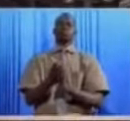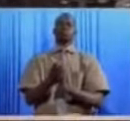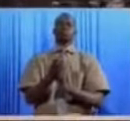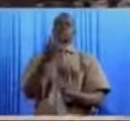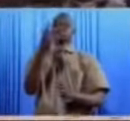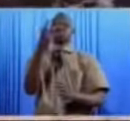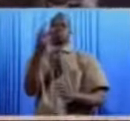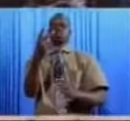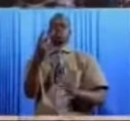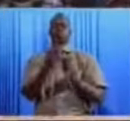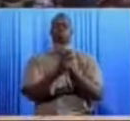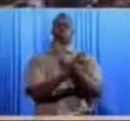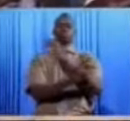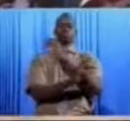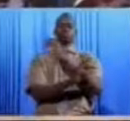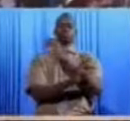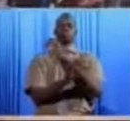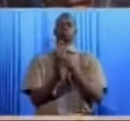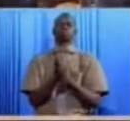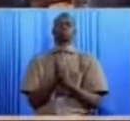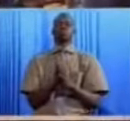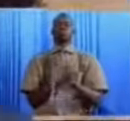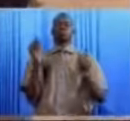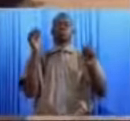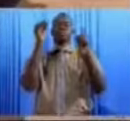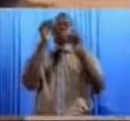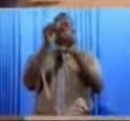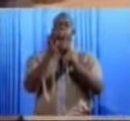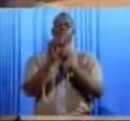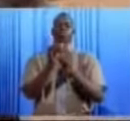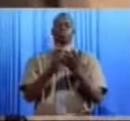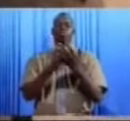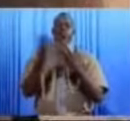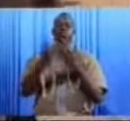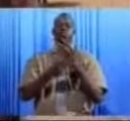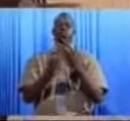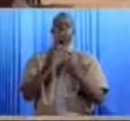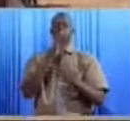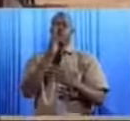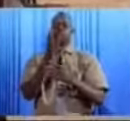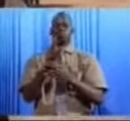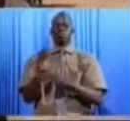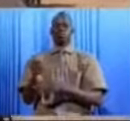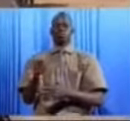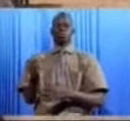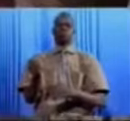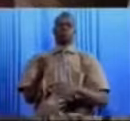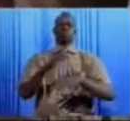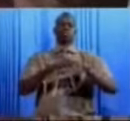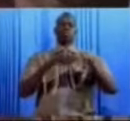des lego et abouna les objectifs du projet sont entre autres la construction de corps du tueur et la végétation